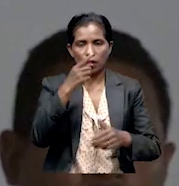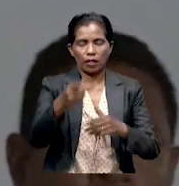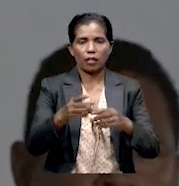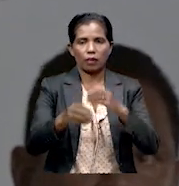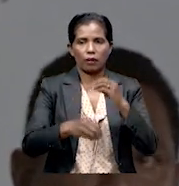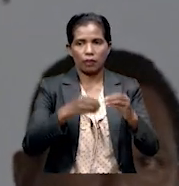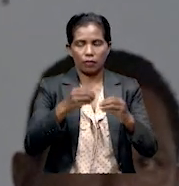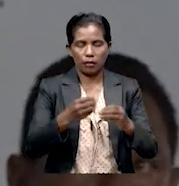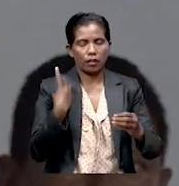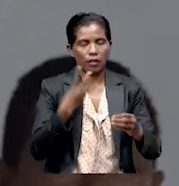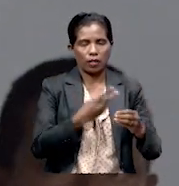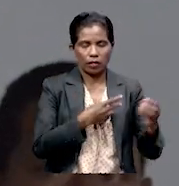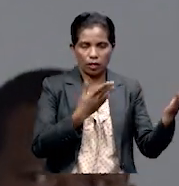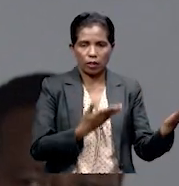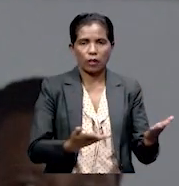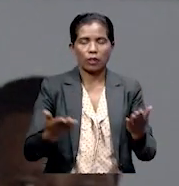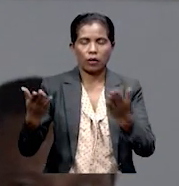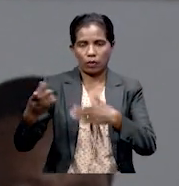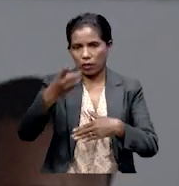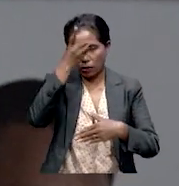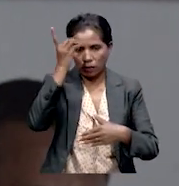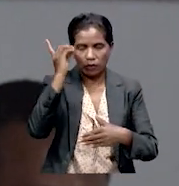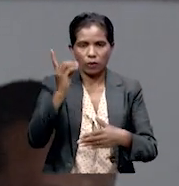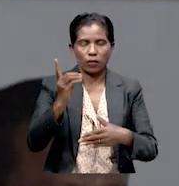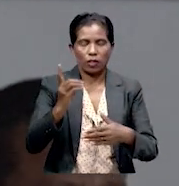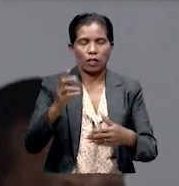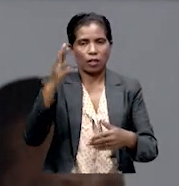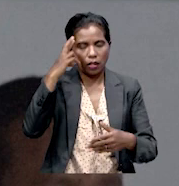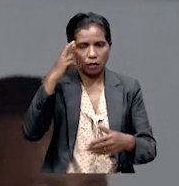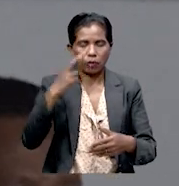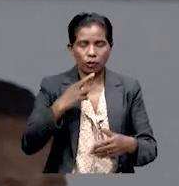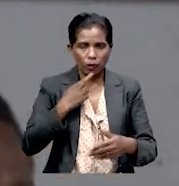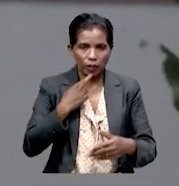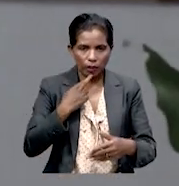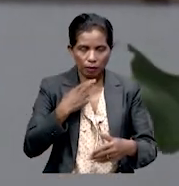lori Dr. Jenderal Mizorat Jorta Baeta Kara. Los kalian,